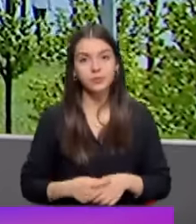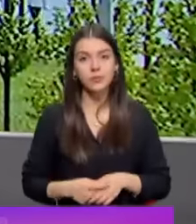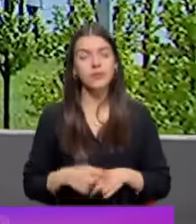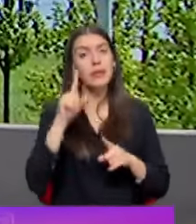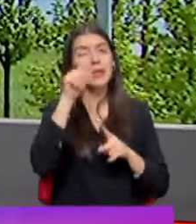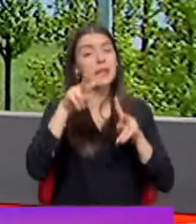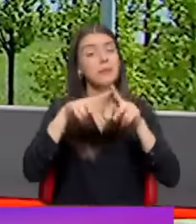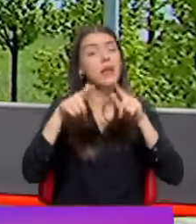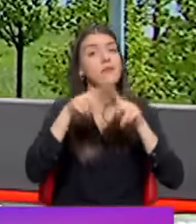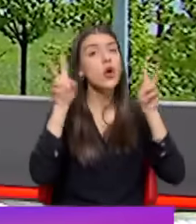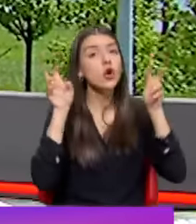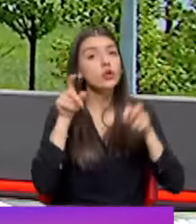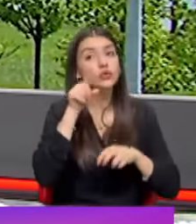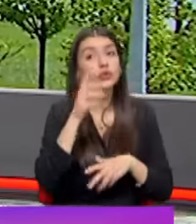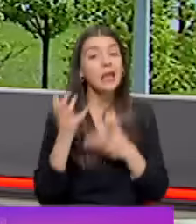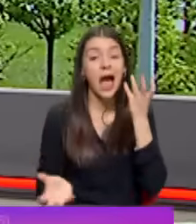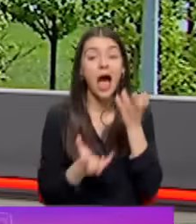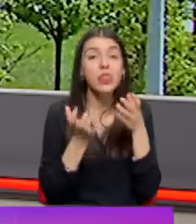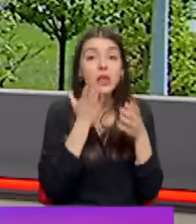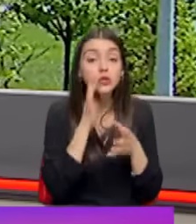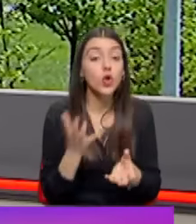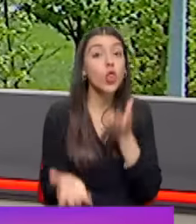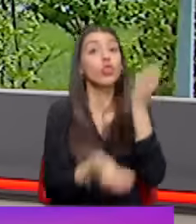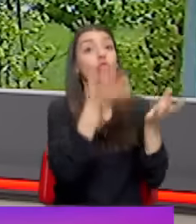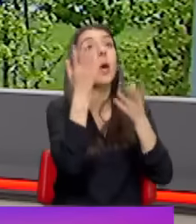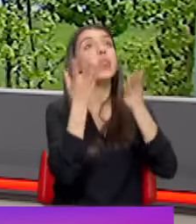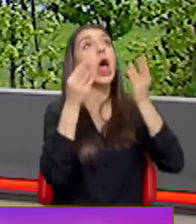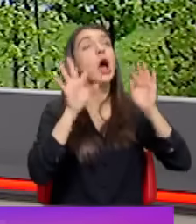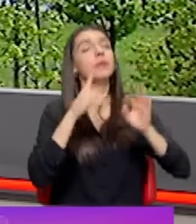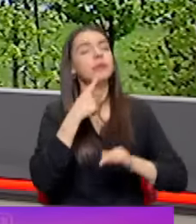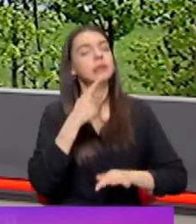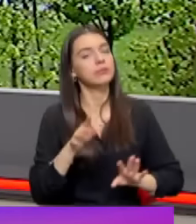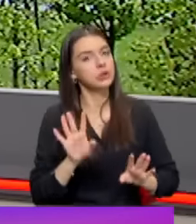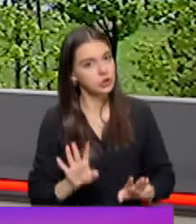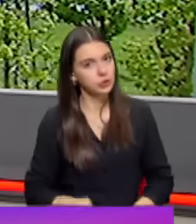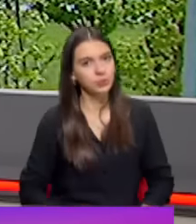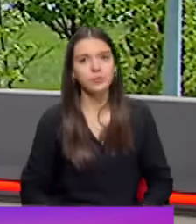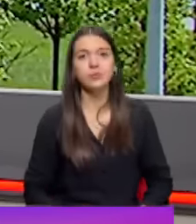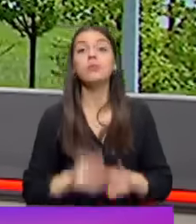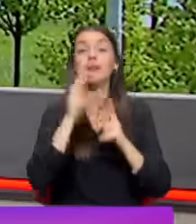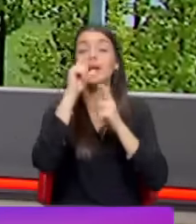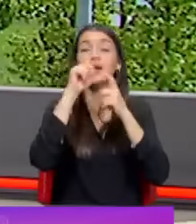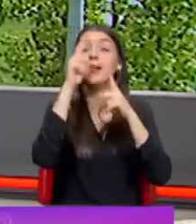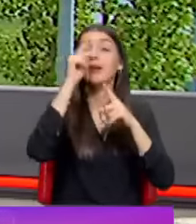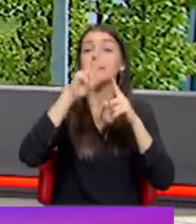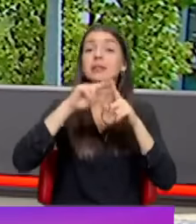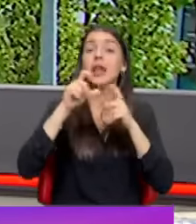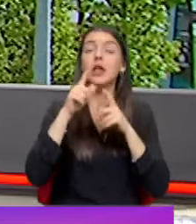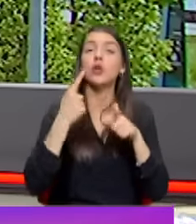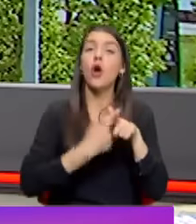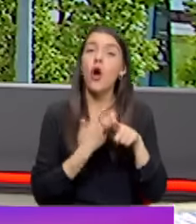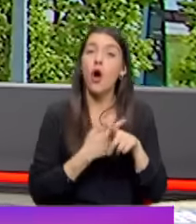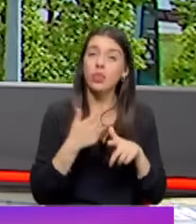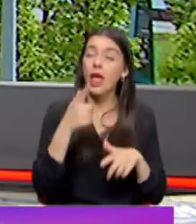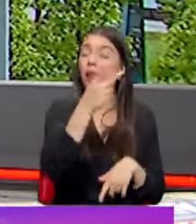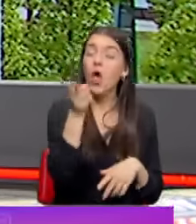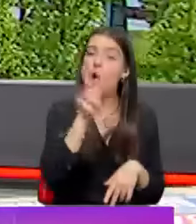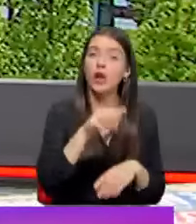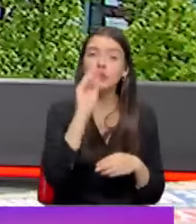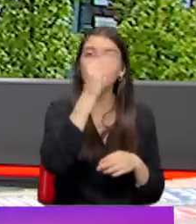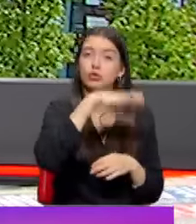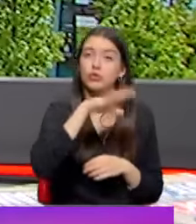konusunda ateş olmayan yerden duman çıkmaz diyen Cumhur Bey ekran başında. İSİAS otelde ölen çocuklar